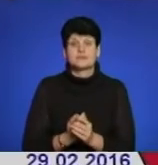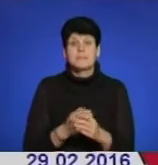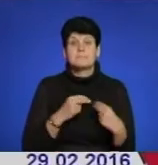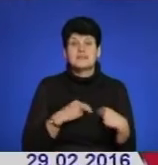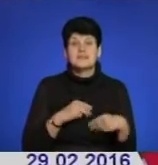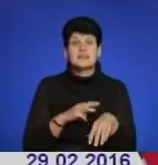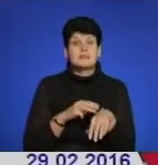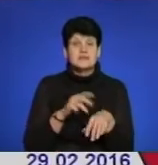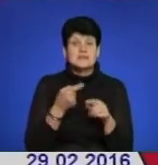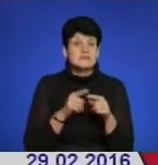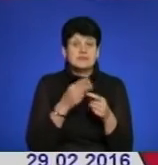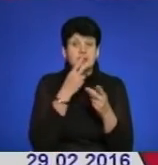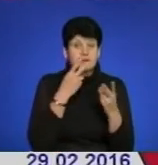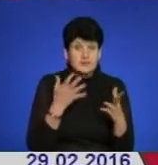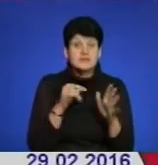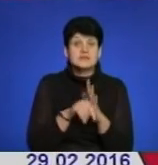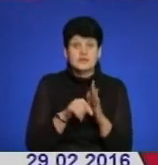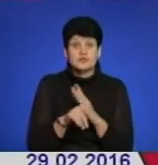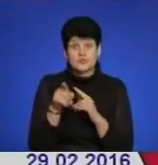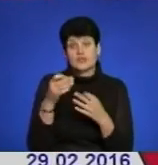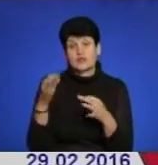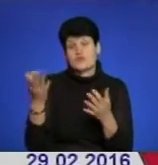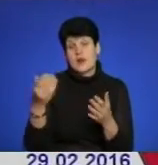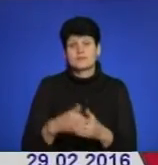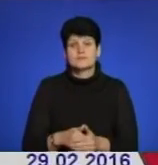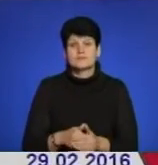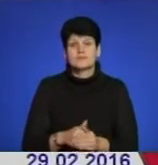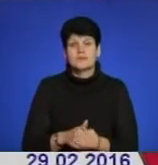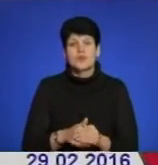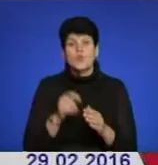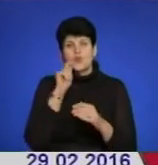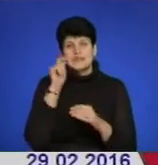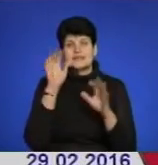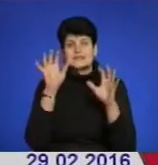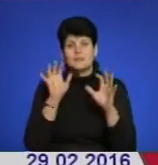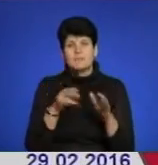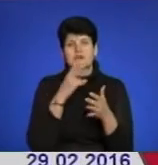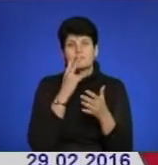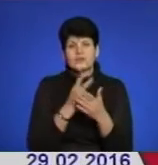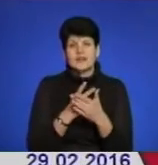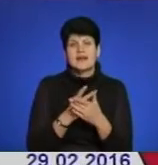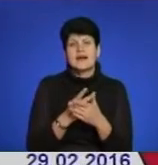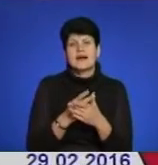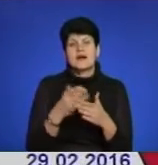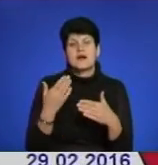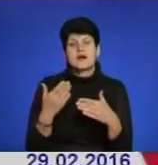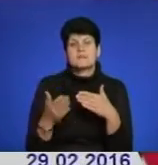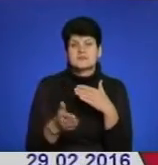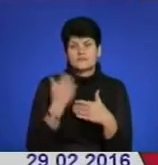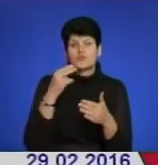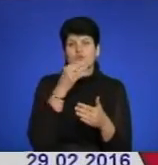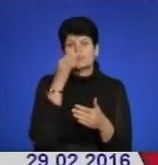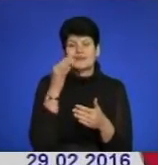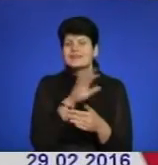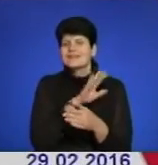Працівники міліції за цим не дивляться, ну то значить, вони самі ж і дозволяють. Українське законодавство передбачає адміністративну відповідальність за